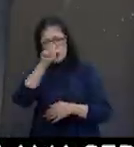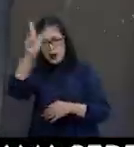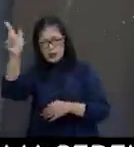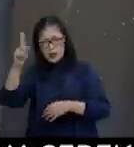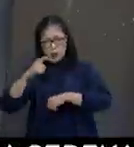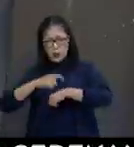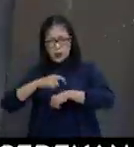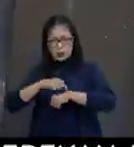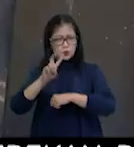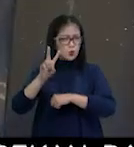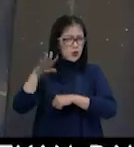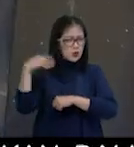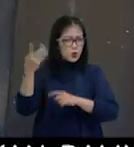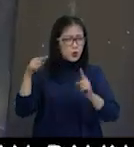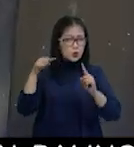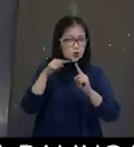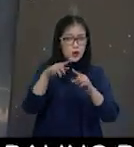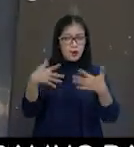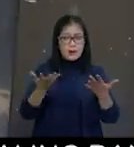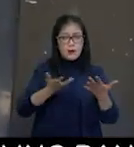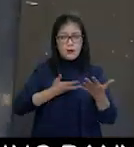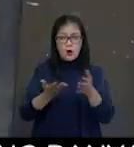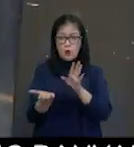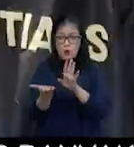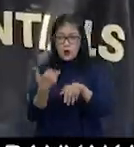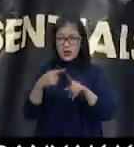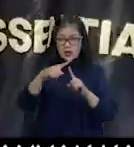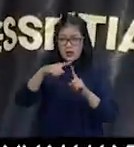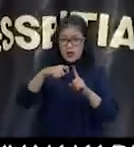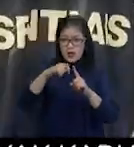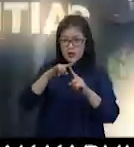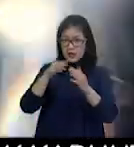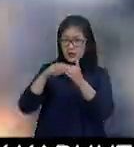depan untuk mencegah pengiriman kembali PMI ke Kamboja.